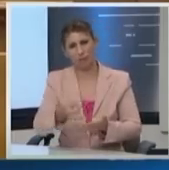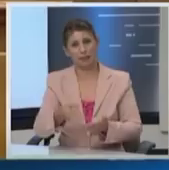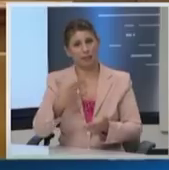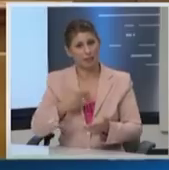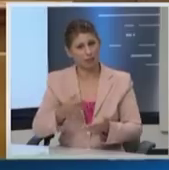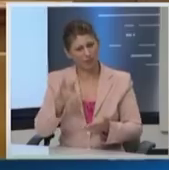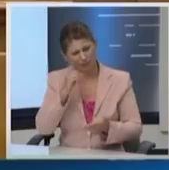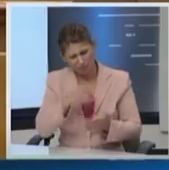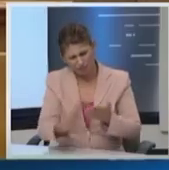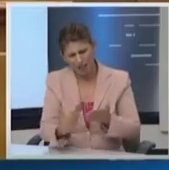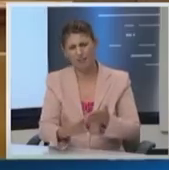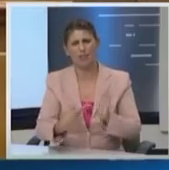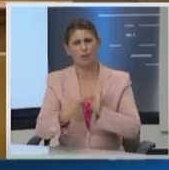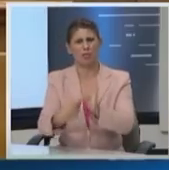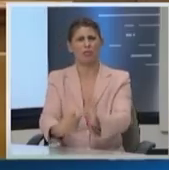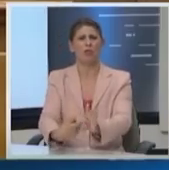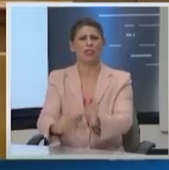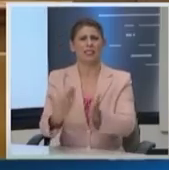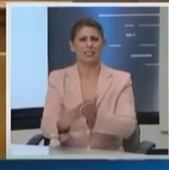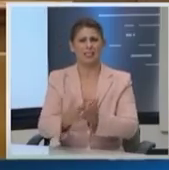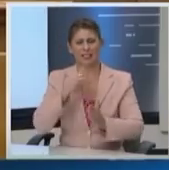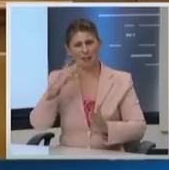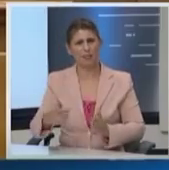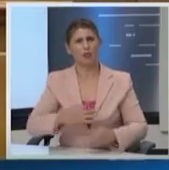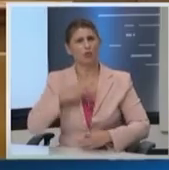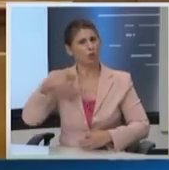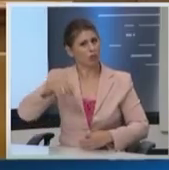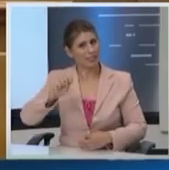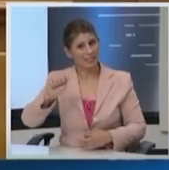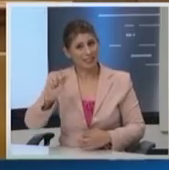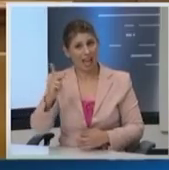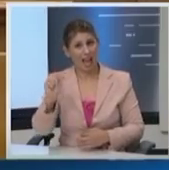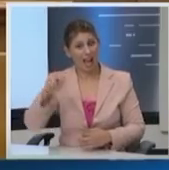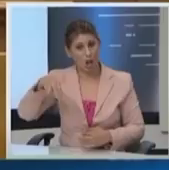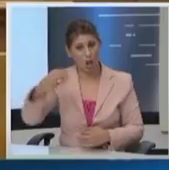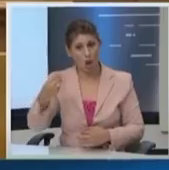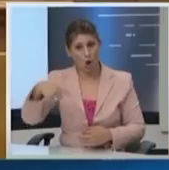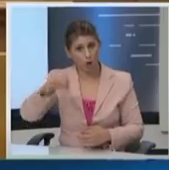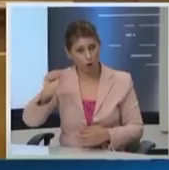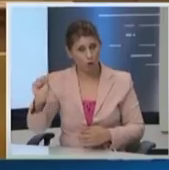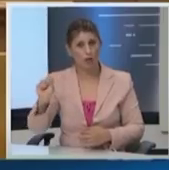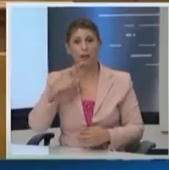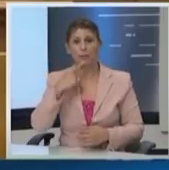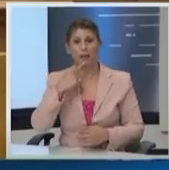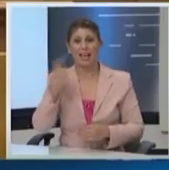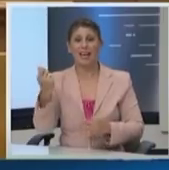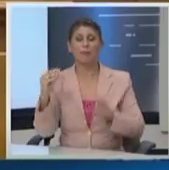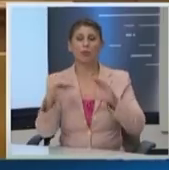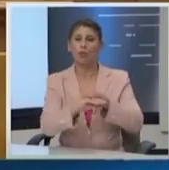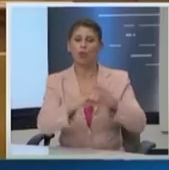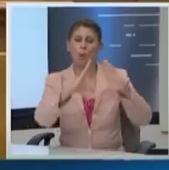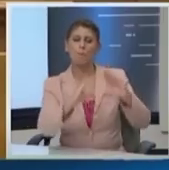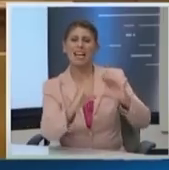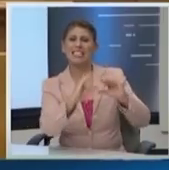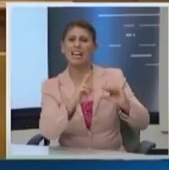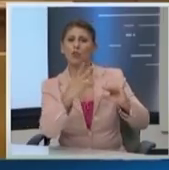έχουμε διαψεύσει, σας έχουμε δώσει τα στοιχεία, σας έχει απαντήσει ο κ. Τσακαλώτος. Είπατε ότι το χρηματοδοτικό μαξιλάρι ύψους 25